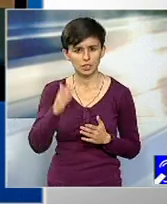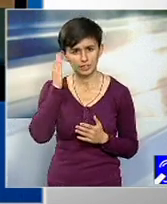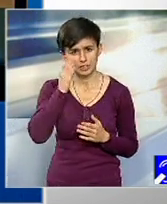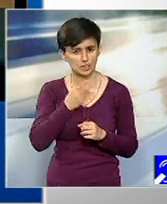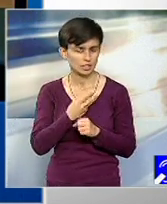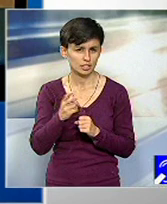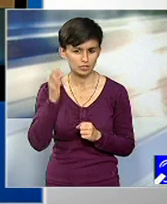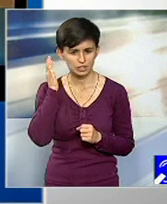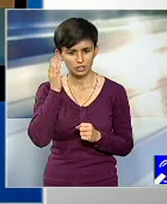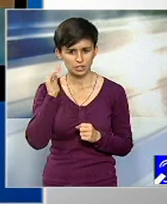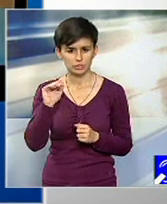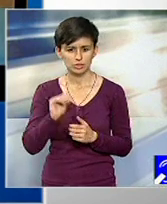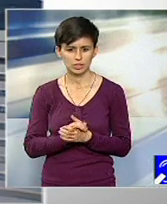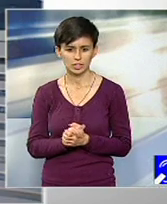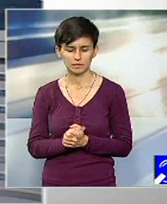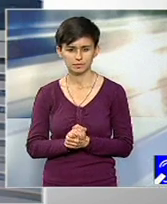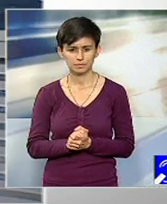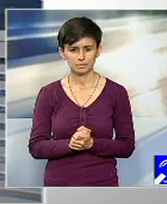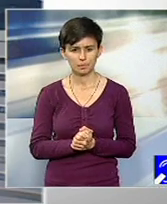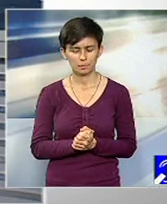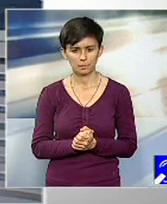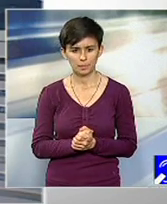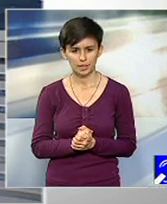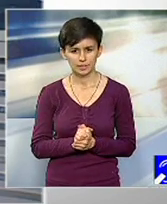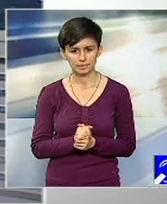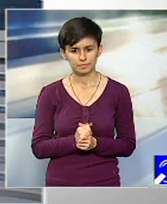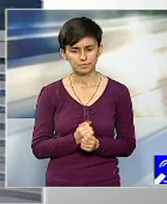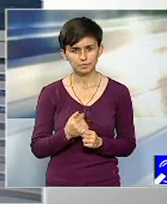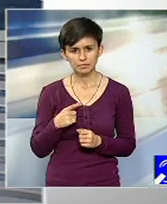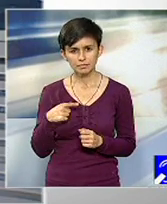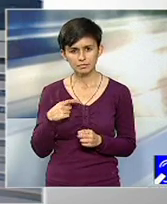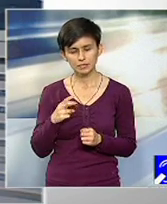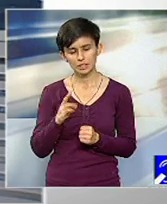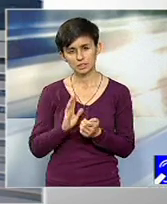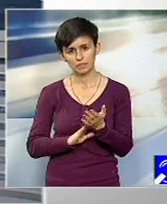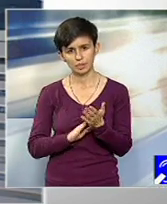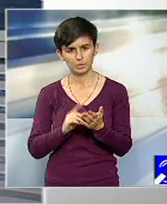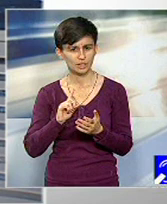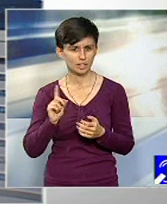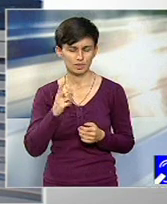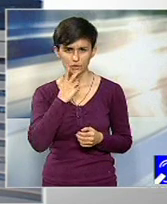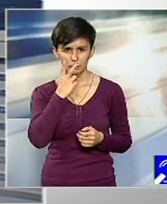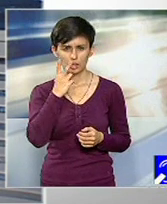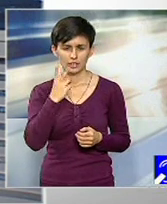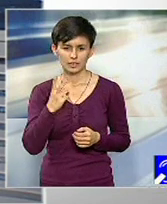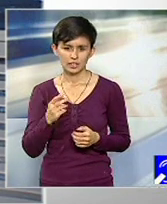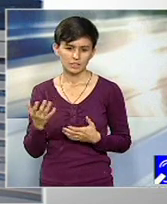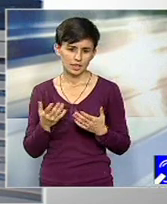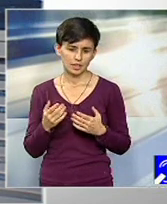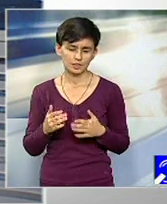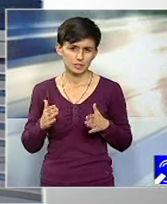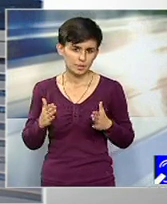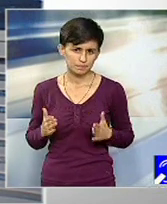știu, eu aș zice că e urmarea faptului că nu observă pe cei din jurul lor care e postura